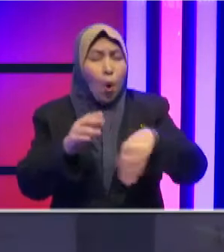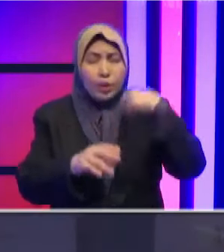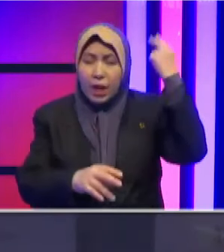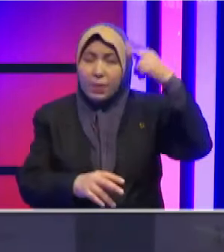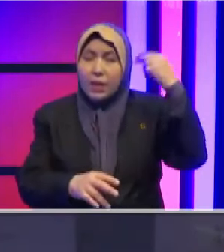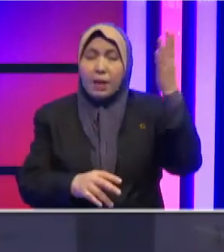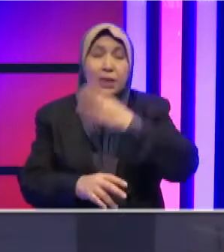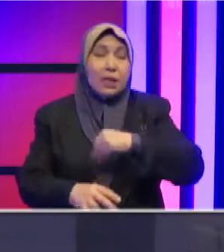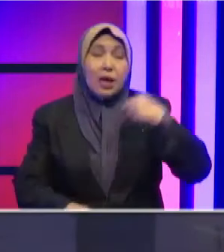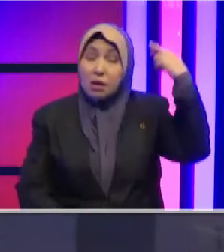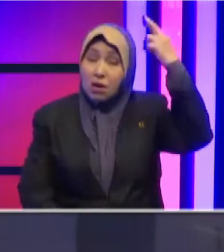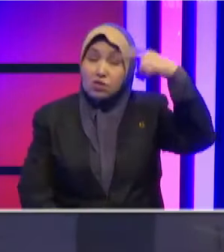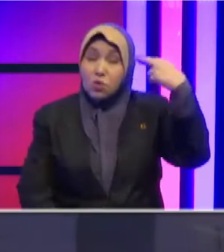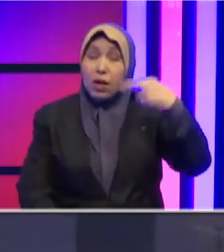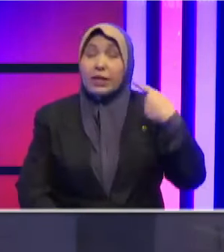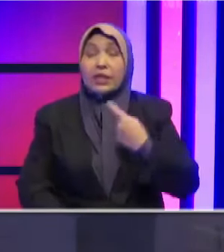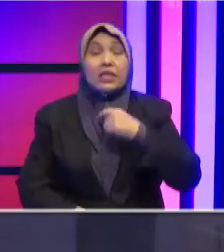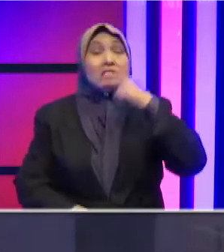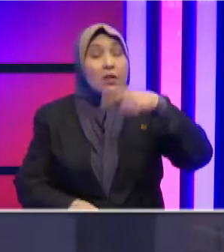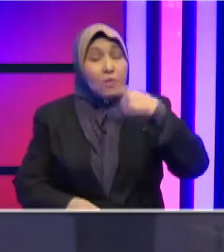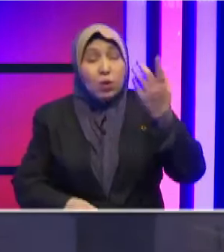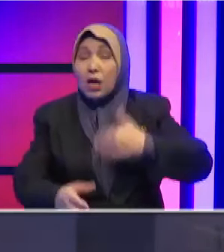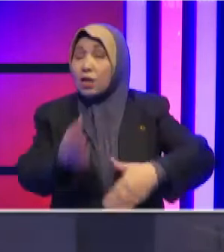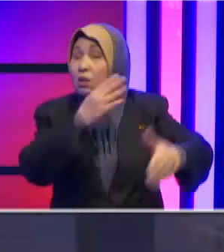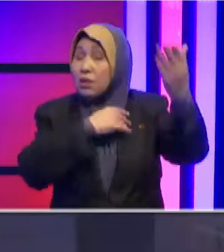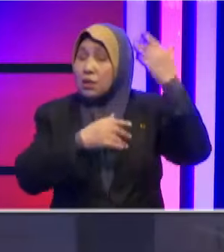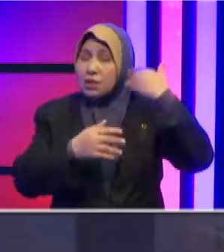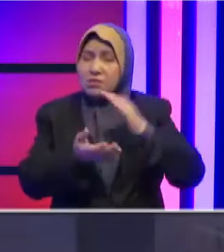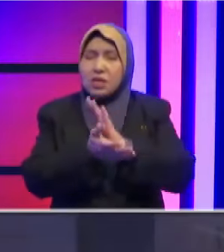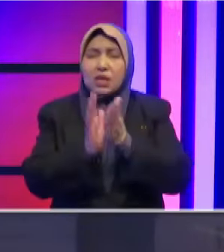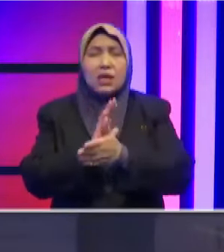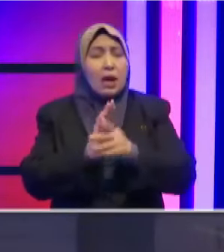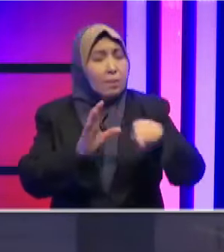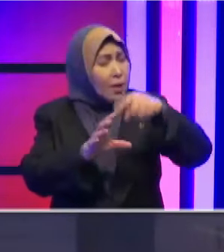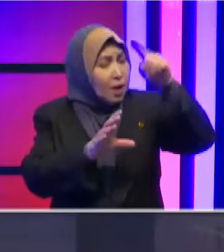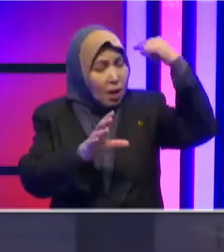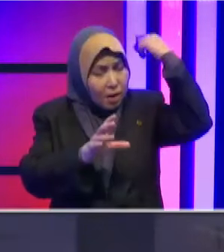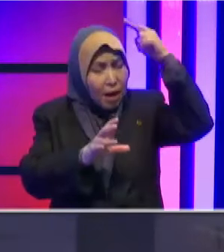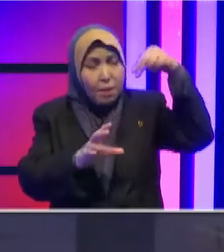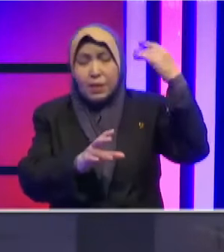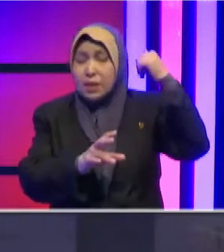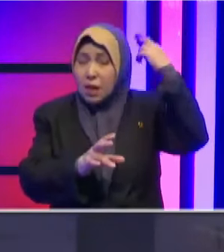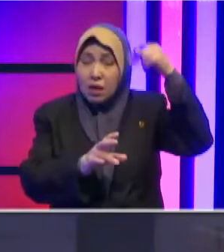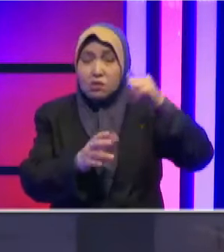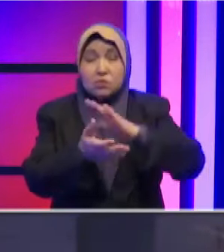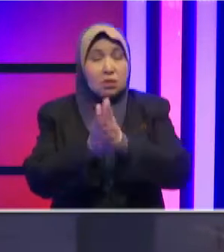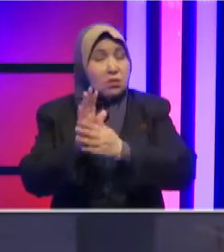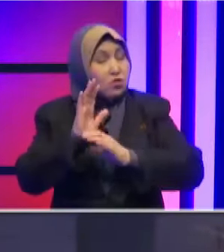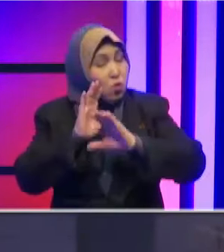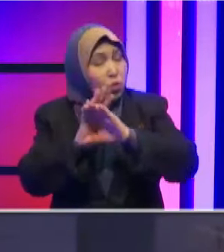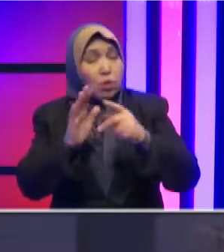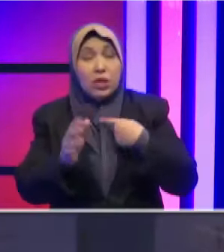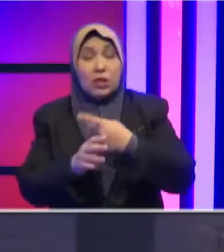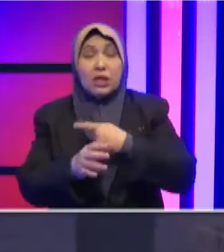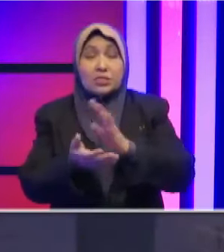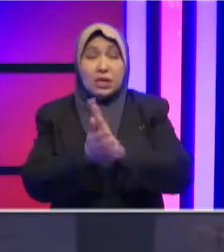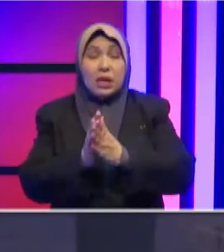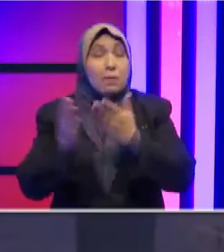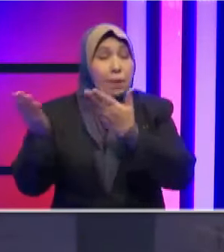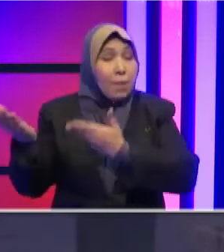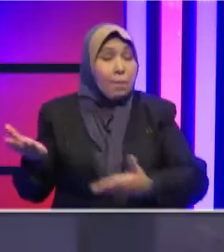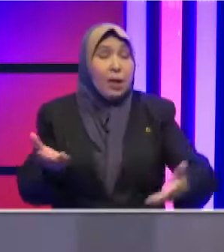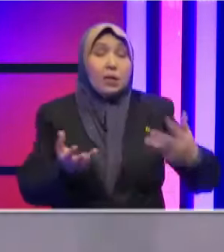yang telah disebutkan sebelum ini kita contoh mereka agar kita menjadi insan yang bertaqwa membawa